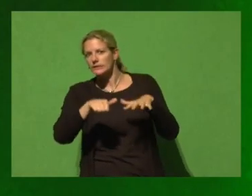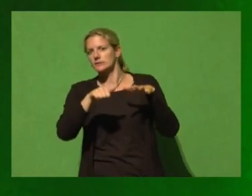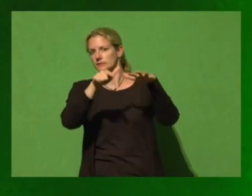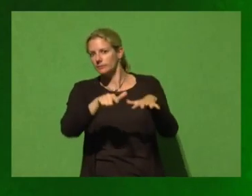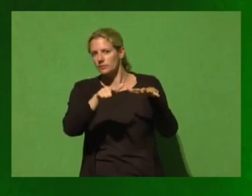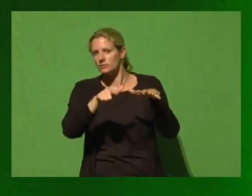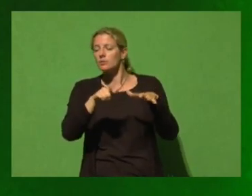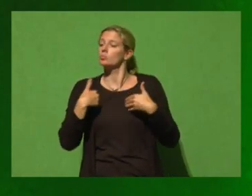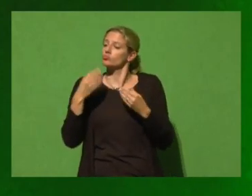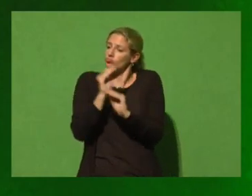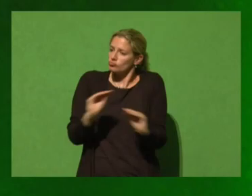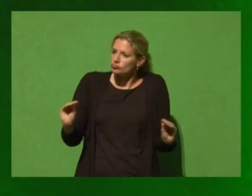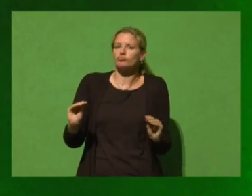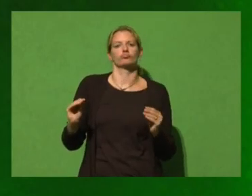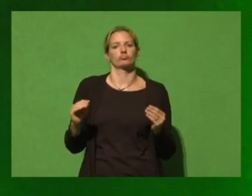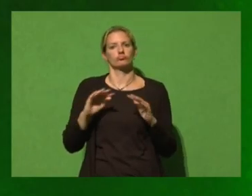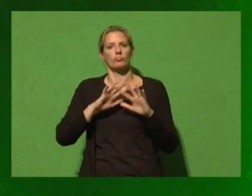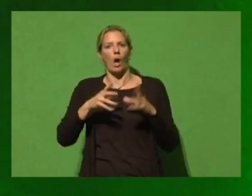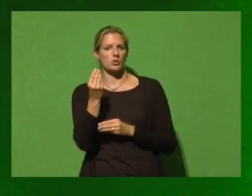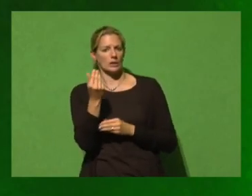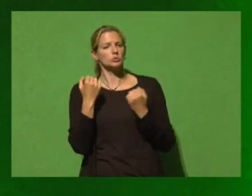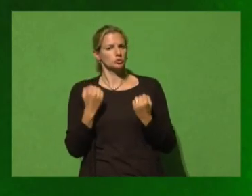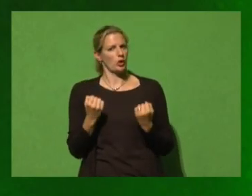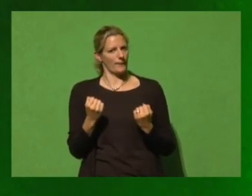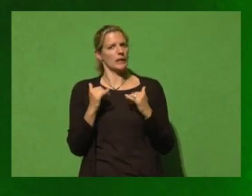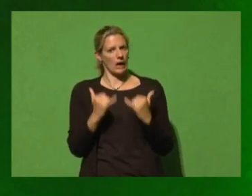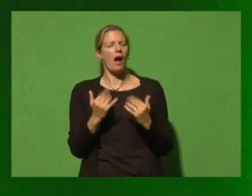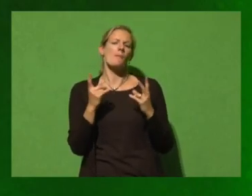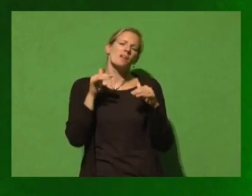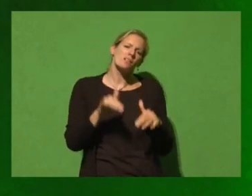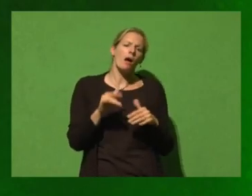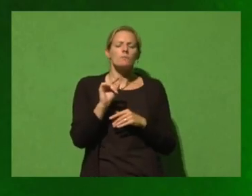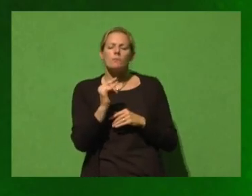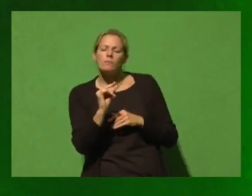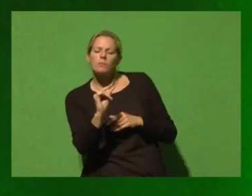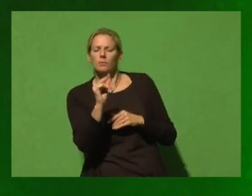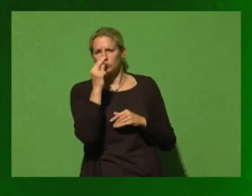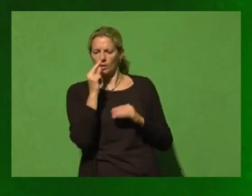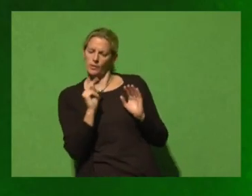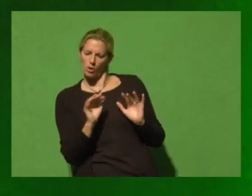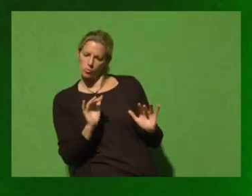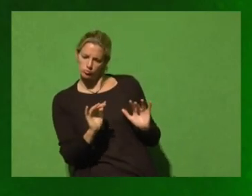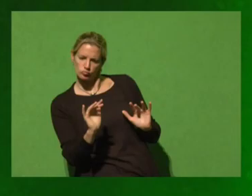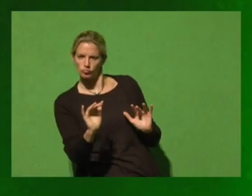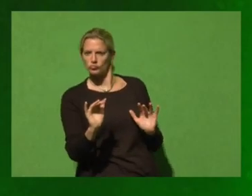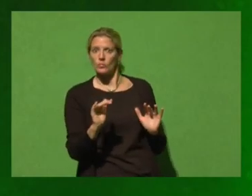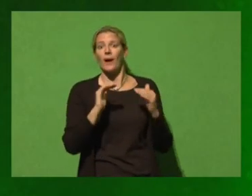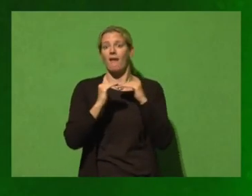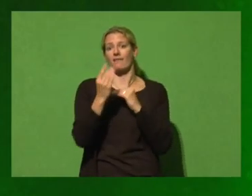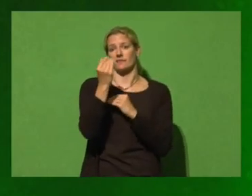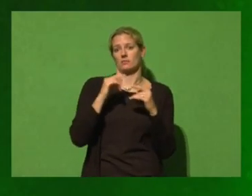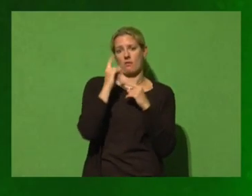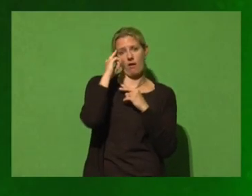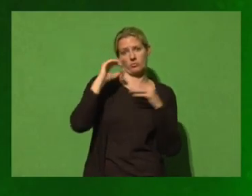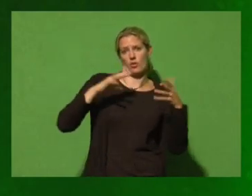Haushalt, aber es gibt Baustellen und das werden wir auch immer und offen und transparent auch mit dem Landesfinanzrat erarbeiten. Vielen Dank.